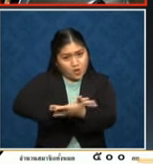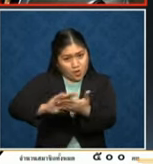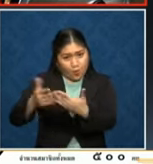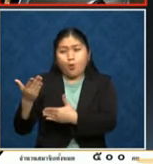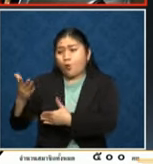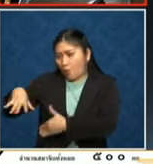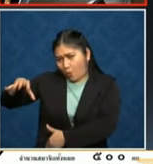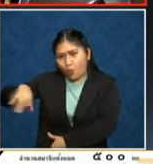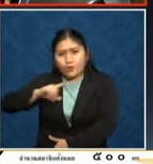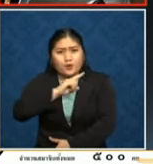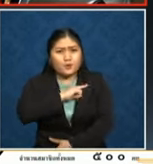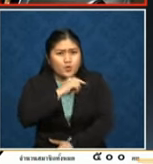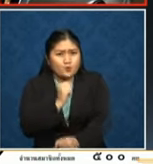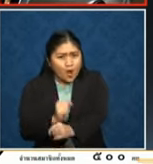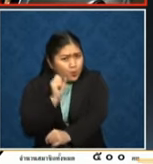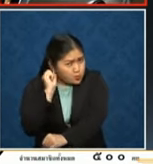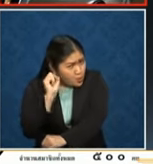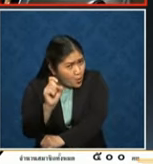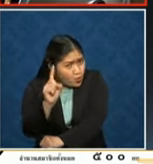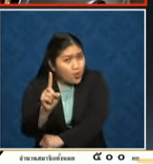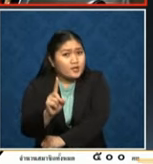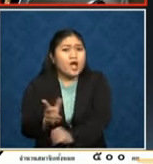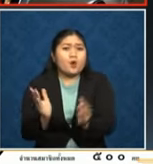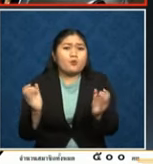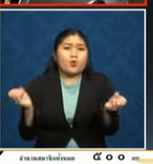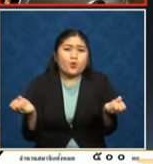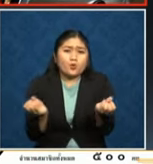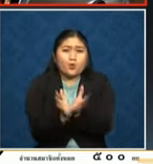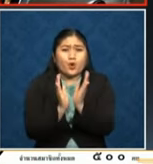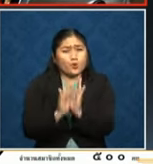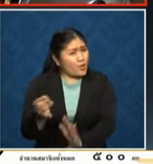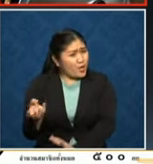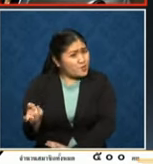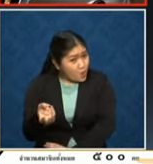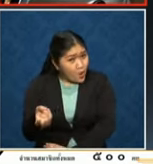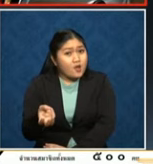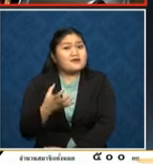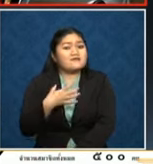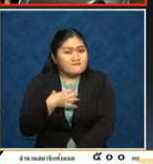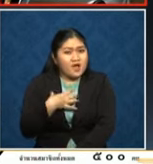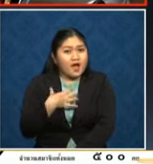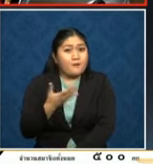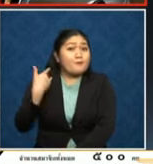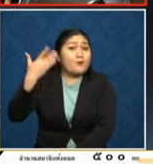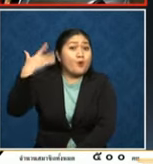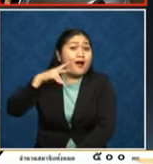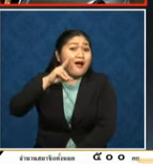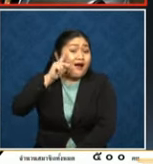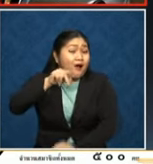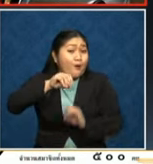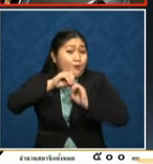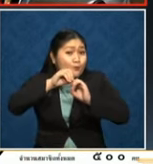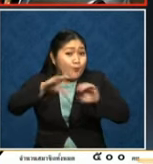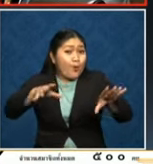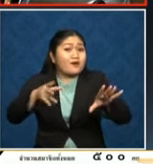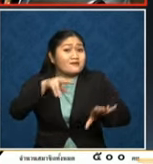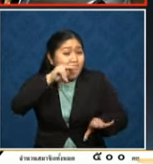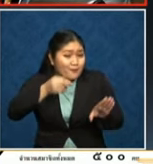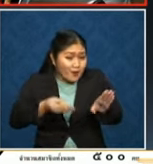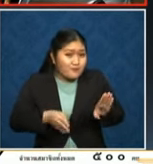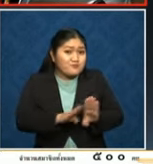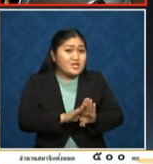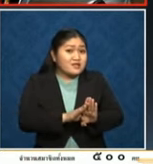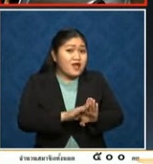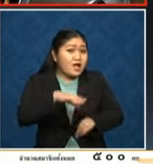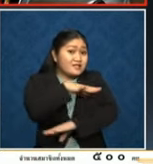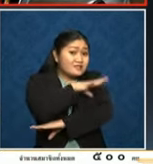วก็ให้เกิดผลกระทบกับประชาชนให้น้อยที่สุดนะครับเมื่อวานแจ้งข่าวว่าจะปิดน้ำช่วง4โมงเย็นถึง4ทุ่มนะครับโดยประมาณ